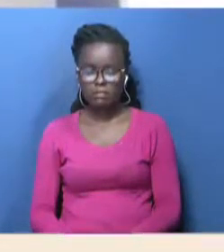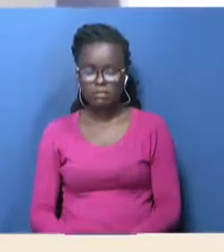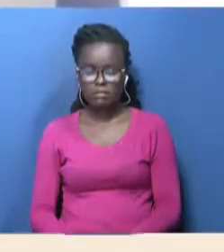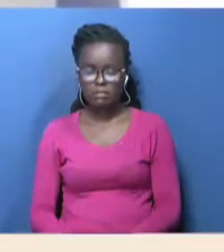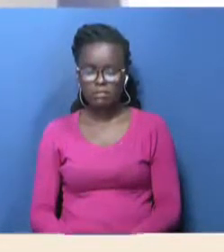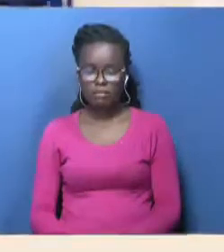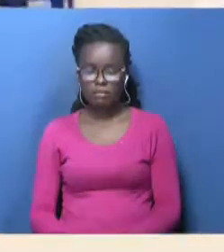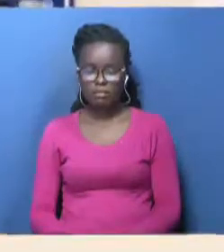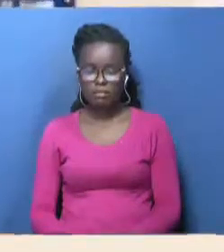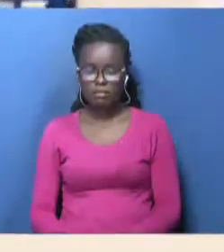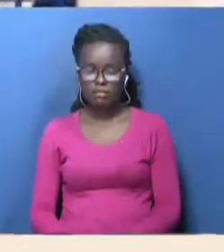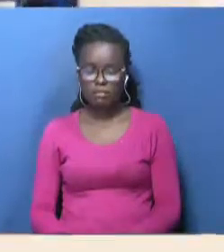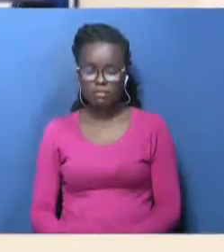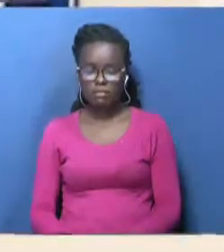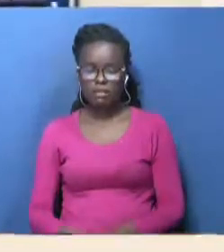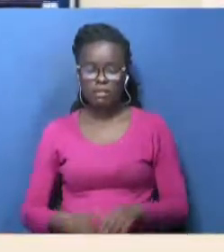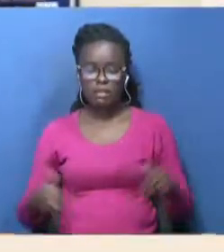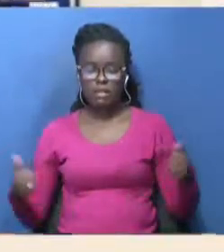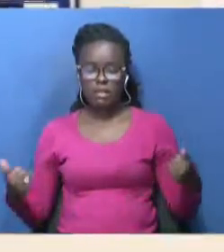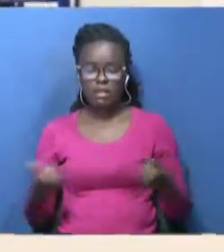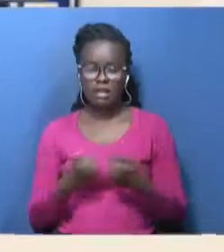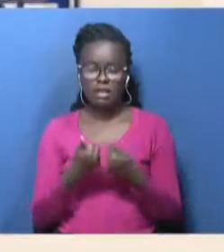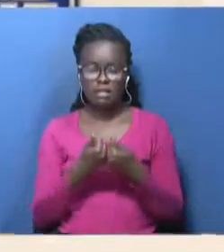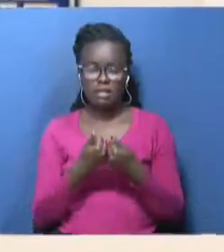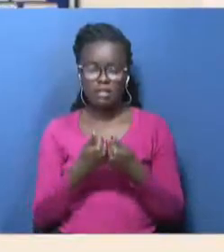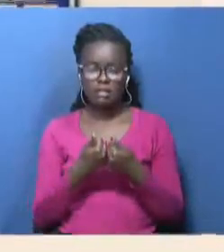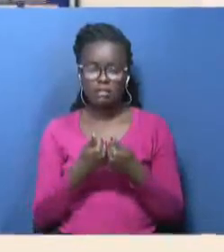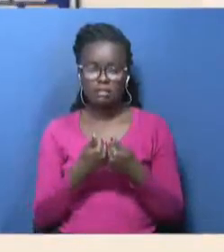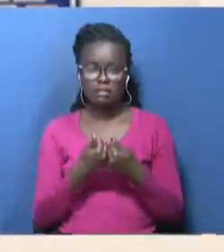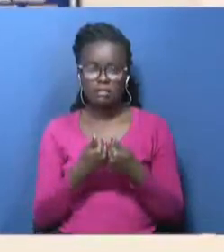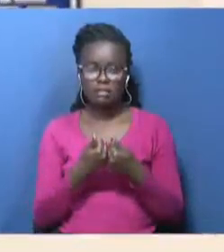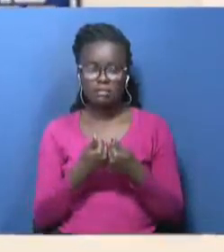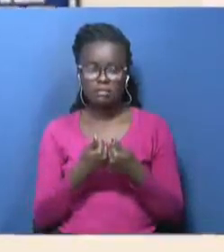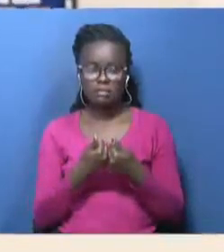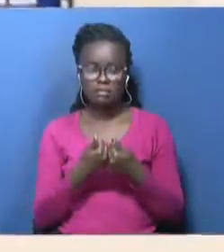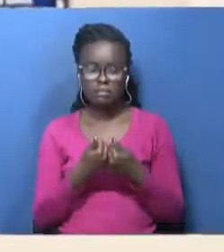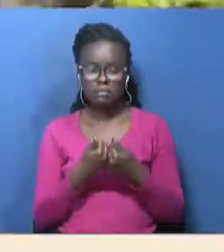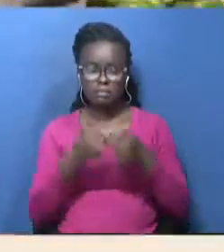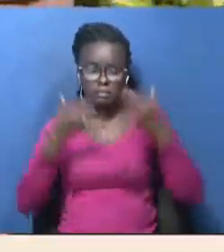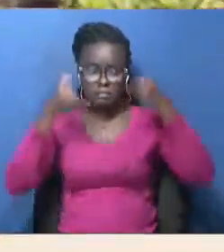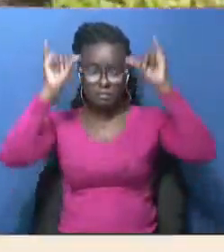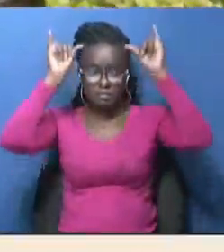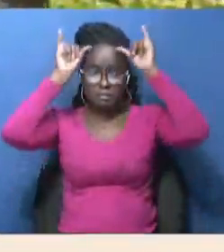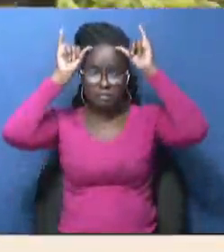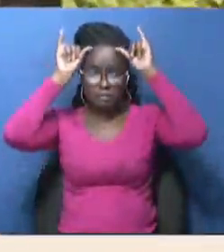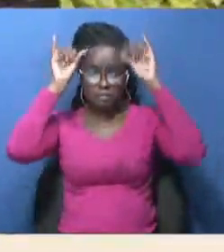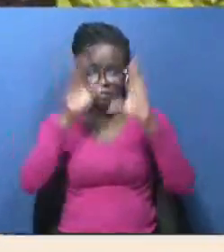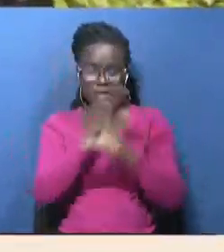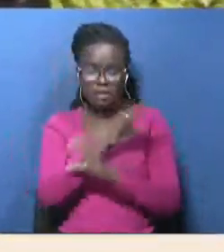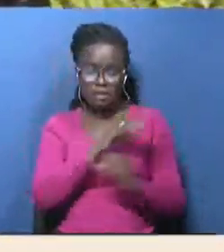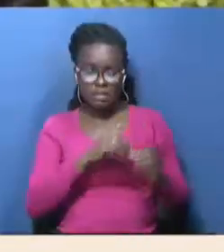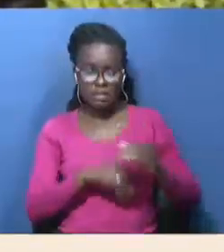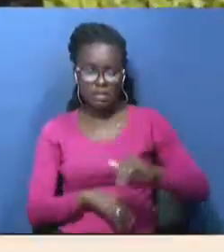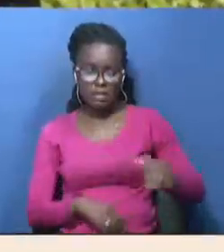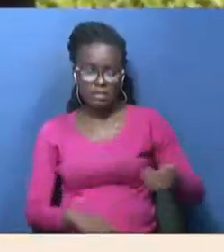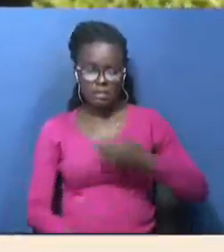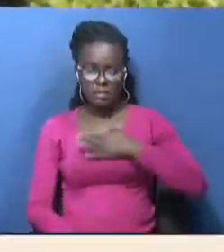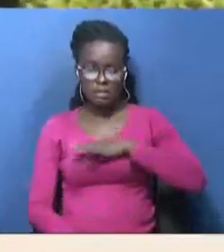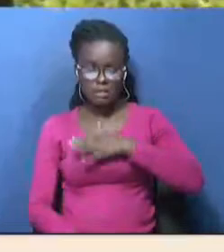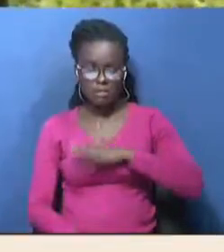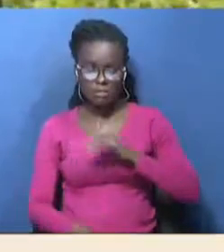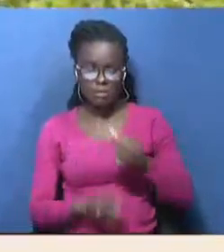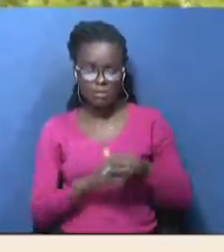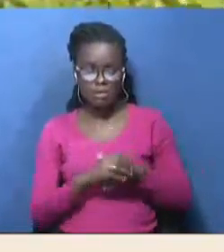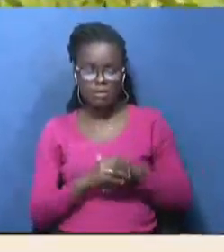Nĩ kumana na tharĩkĩra ya ici a mahiũ iria ikoretwo ciĩhĩrĩirie na njĩra nene kaunti-inĩ ya Samburu gatagatĩ-inĩ